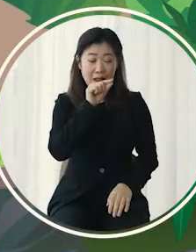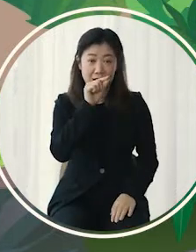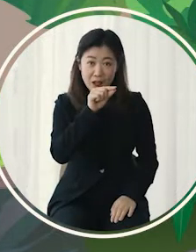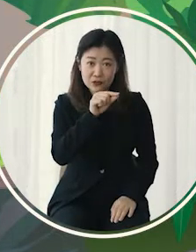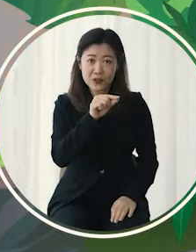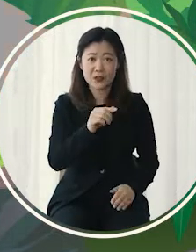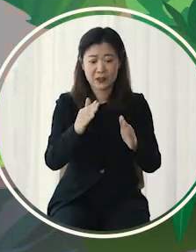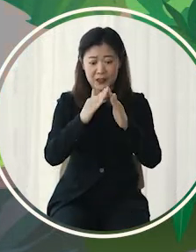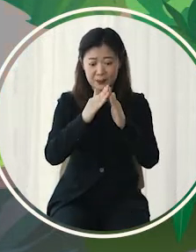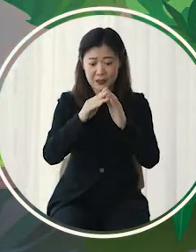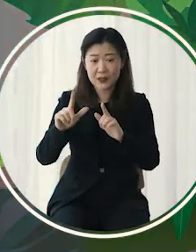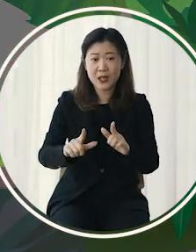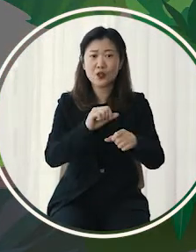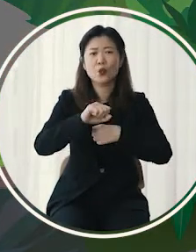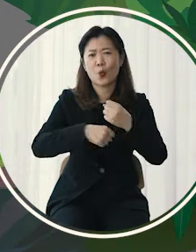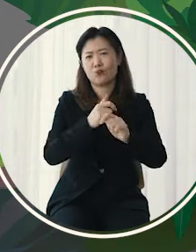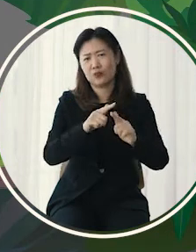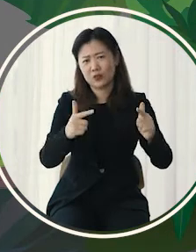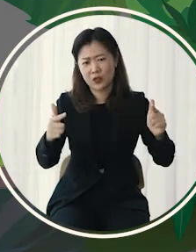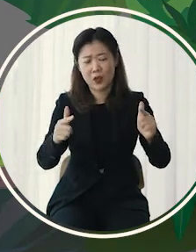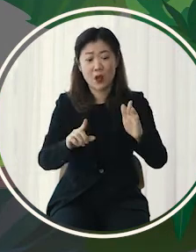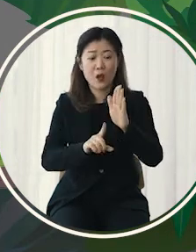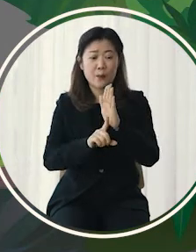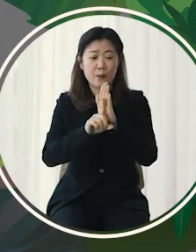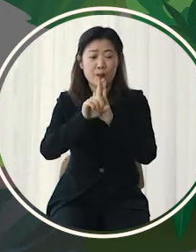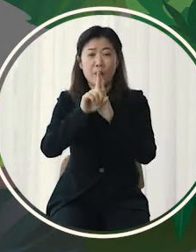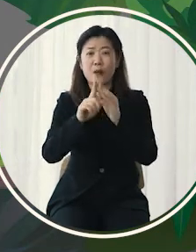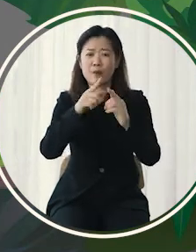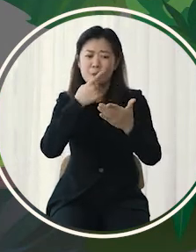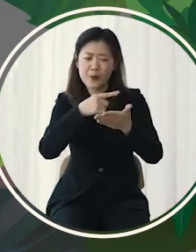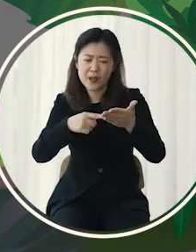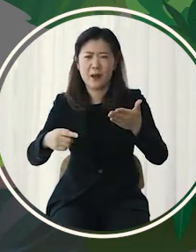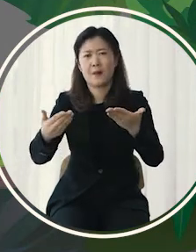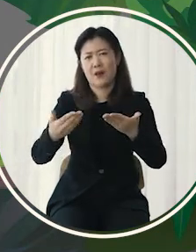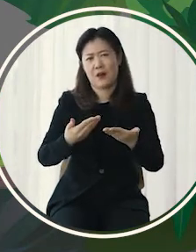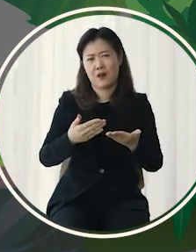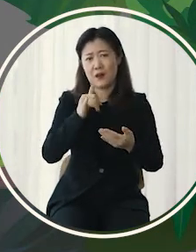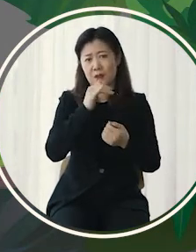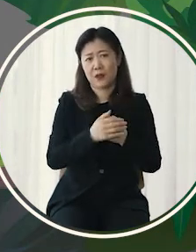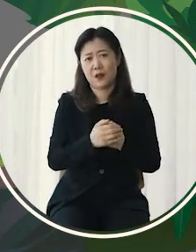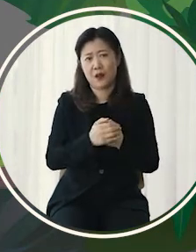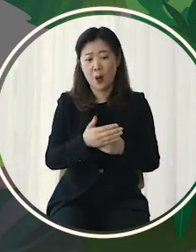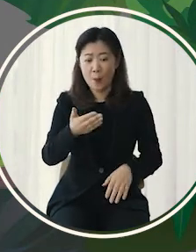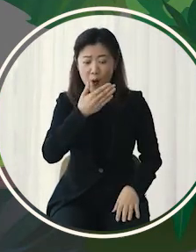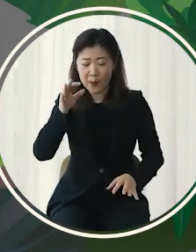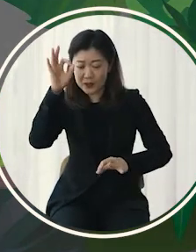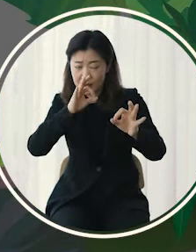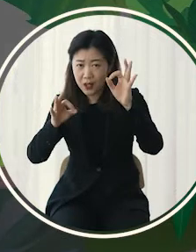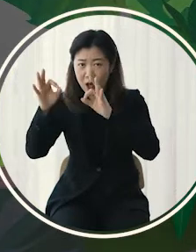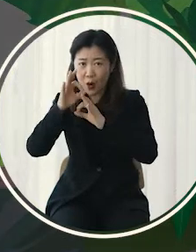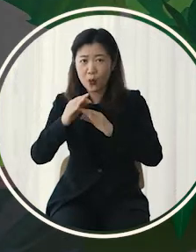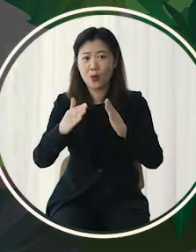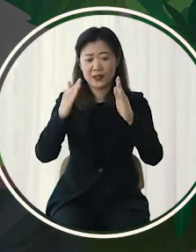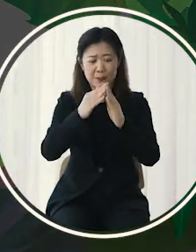그의 둥지에 사는 동물들이 기후변화로 인한 피해를 입고 있습니다. 까막 딱따구리가 주로 먹이를 찾고